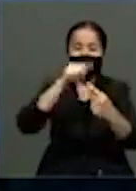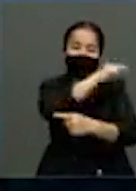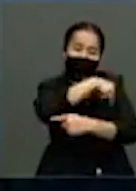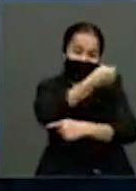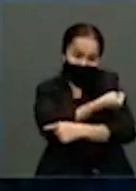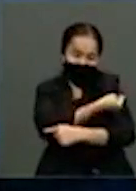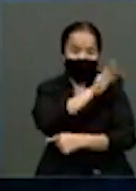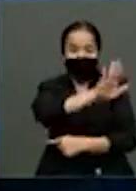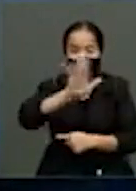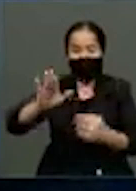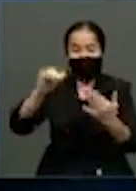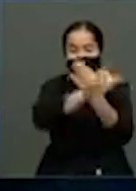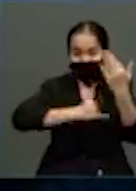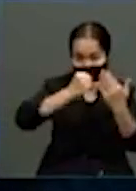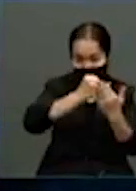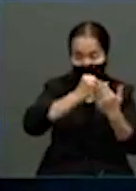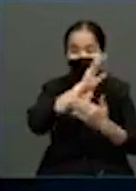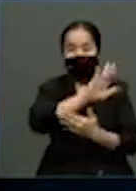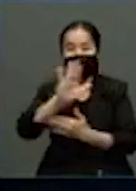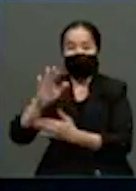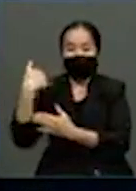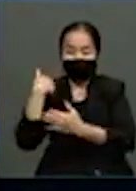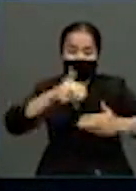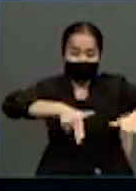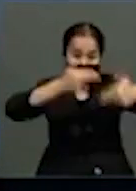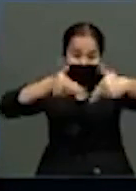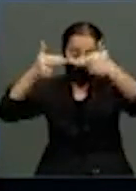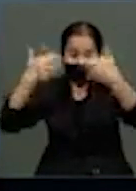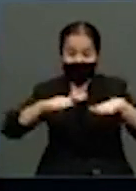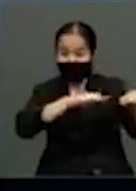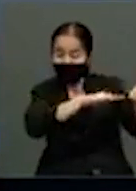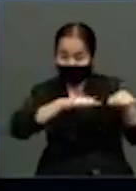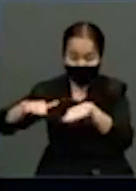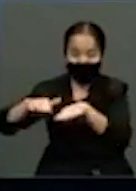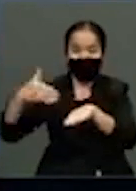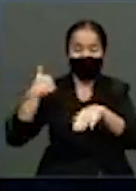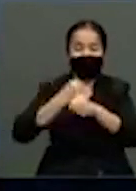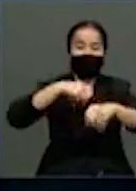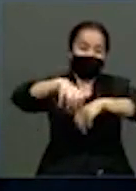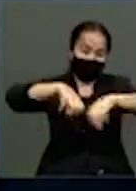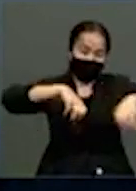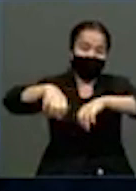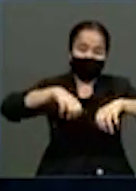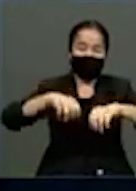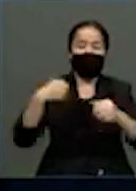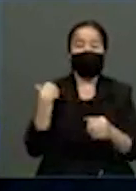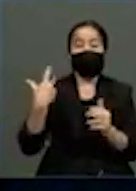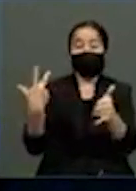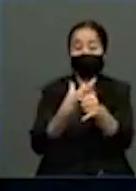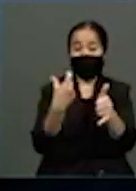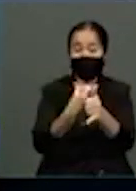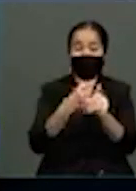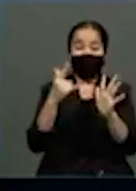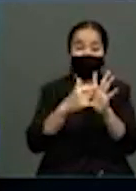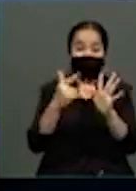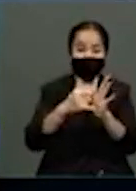จราชการสาธารณสุขนิเทศนะครับทั้งหลายก็ได้เตรียมแล้วนะครับว่าจะมีการกระจายวัคซีนไป